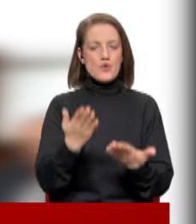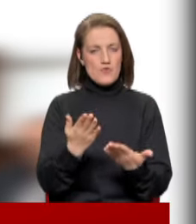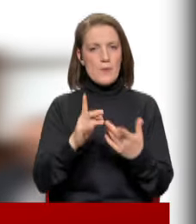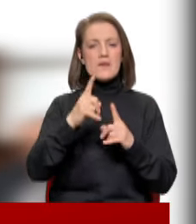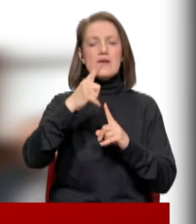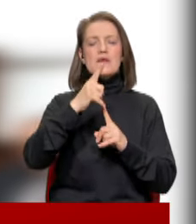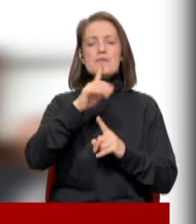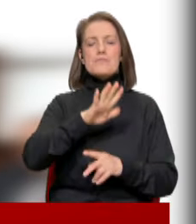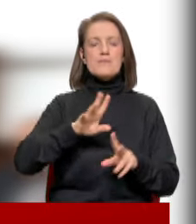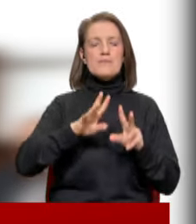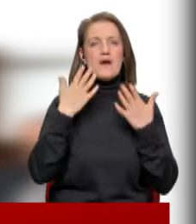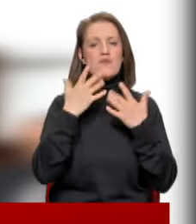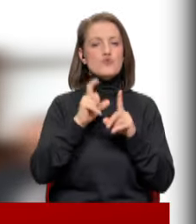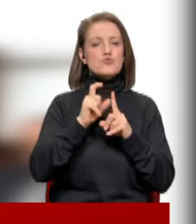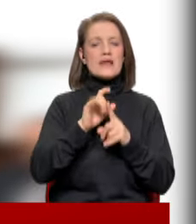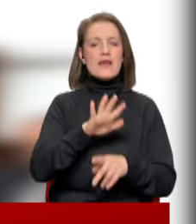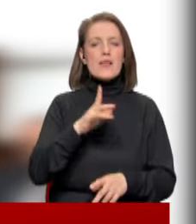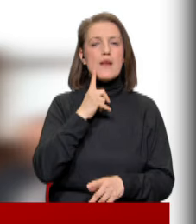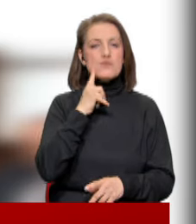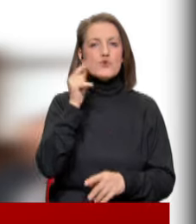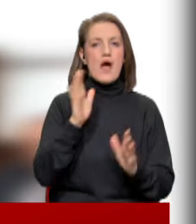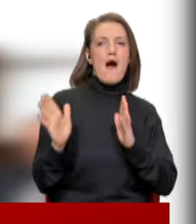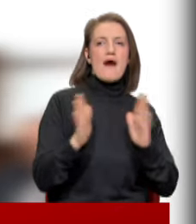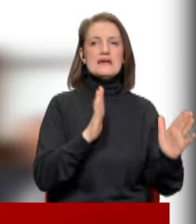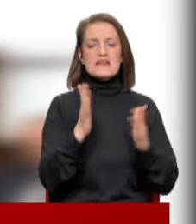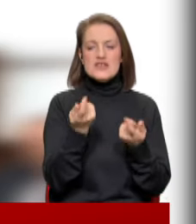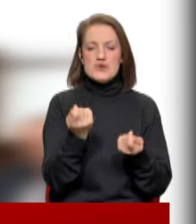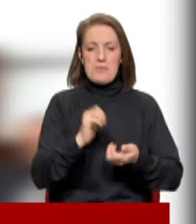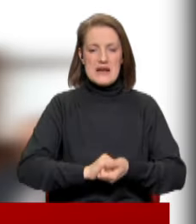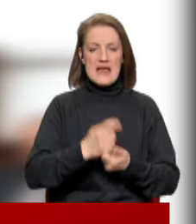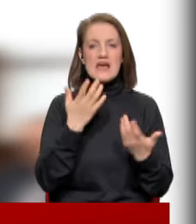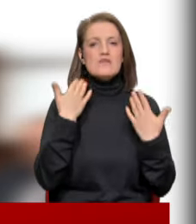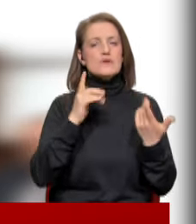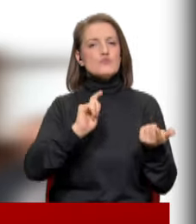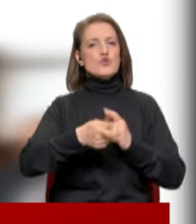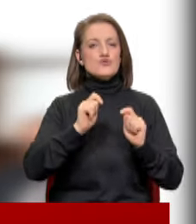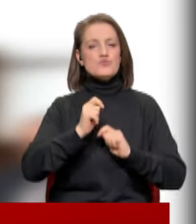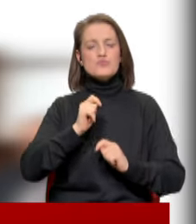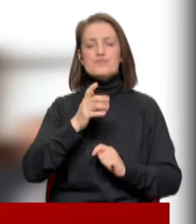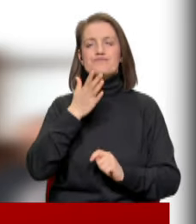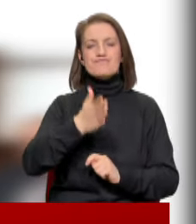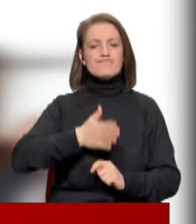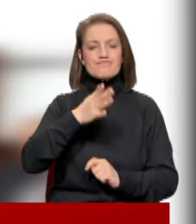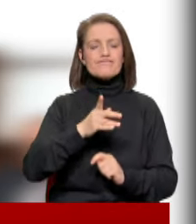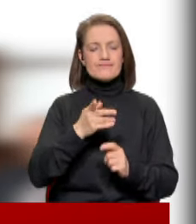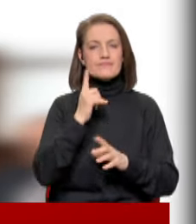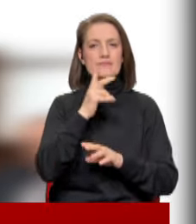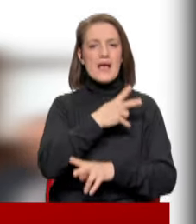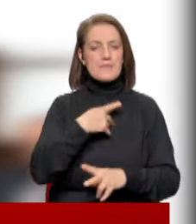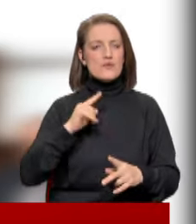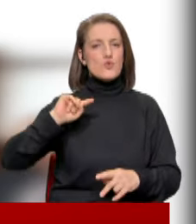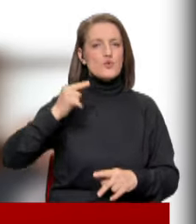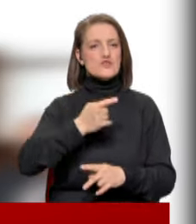Meteoroloji Genel Müdürlüğü arasında gerçekleşen işbirliği ile iklim değişikliğinin demiryolu ulaşımına etkilerini azaltmak emniyetli